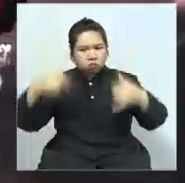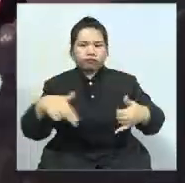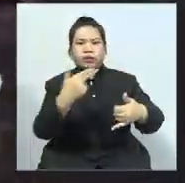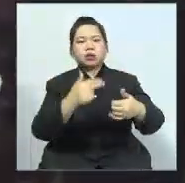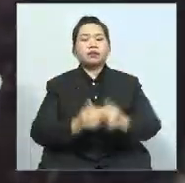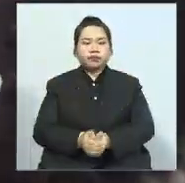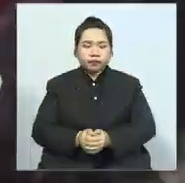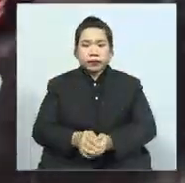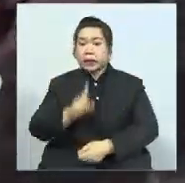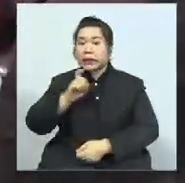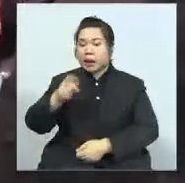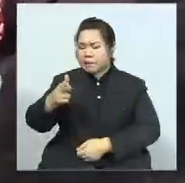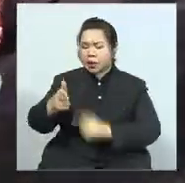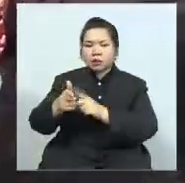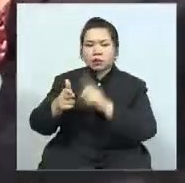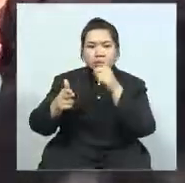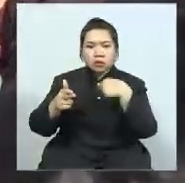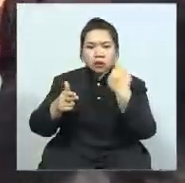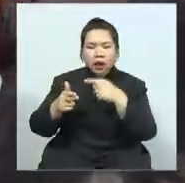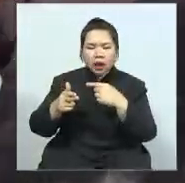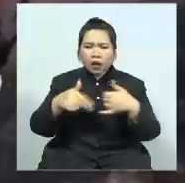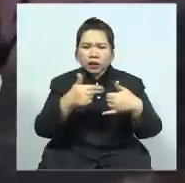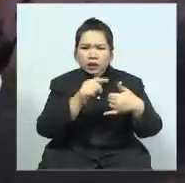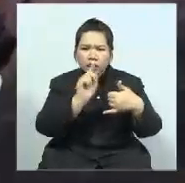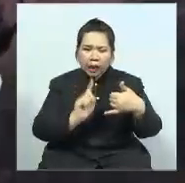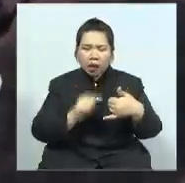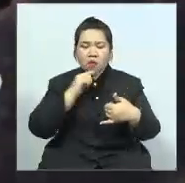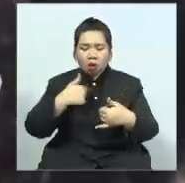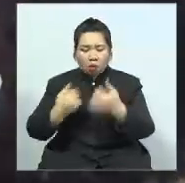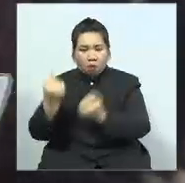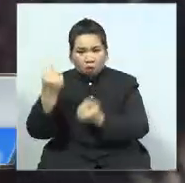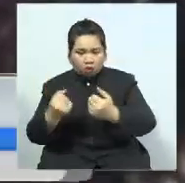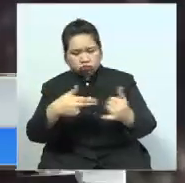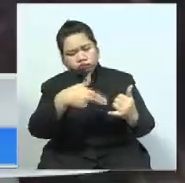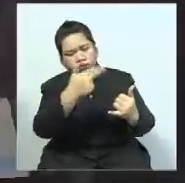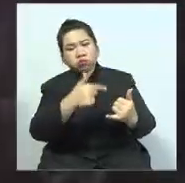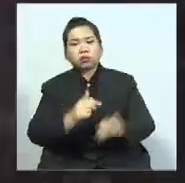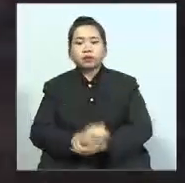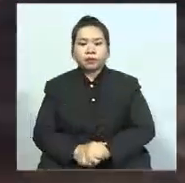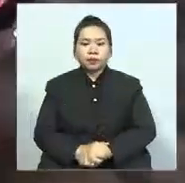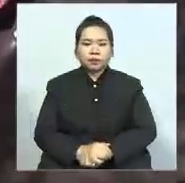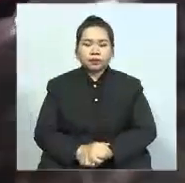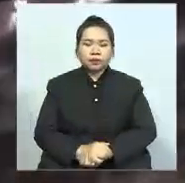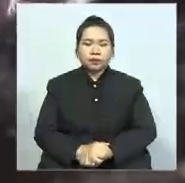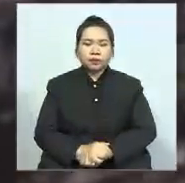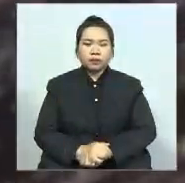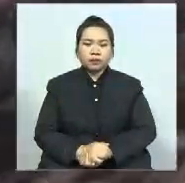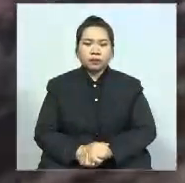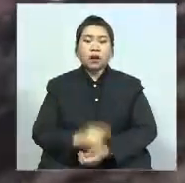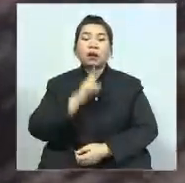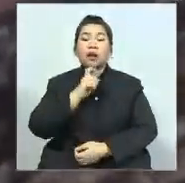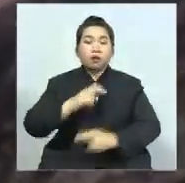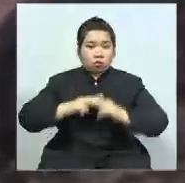ปืนนี่เป็นปืนของเรายิงที่ไหนบนรถคันนี้เลยทีเดียว แล้วมันเราเตรียมปืนไ